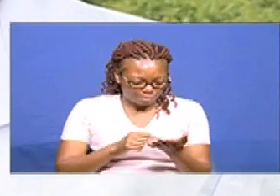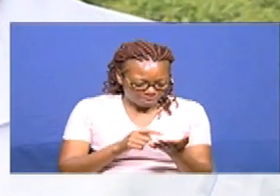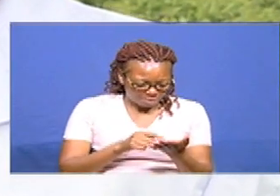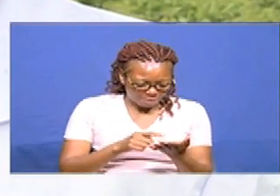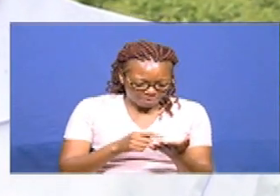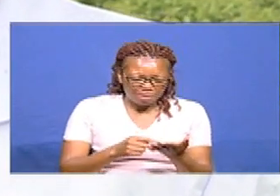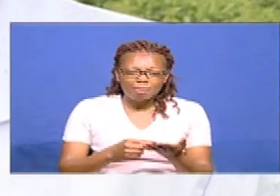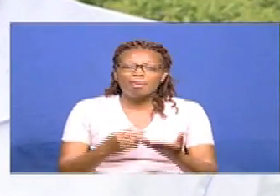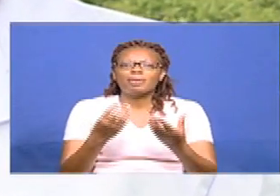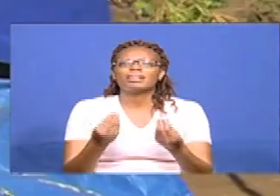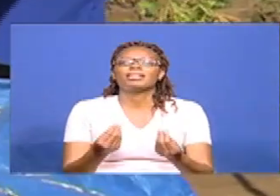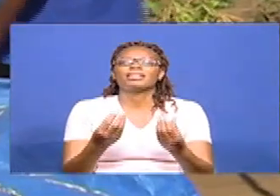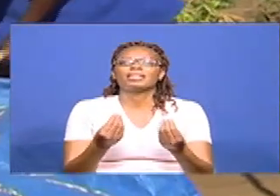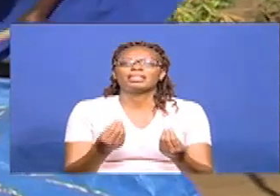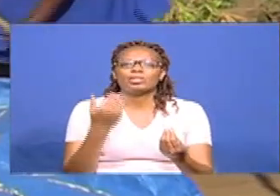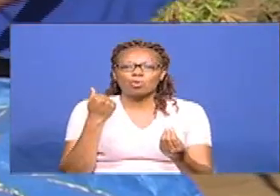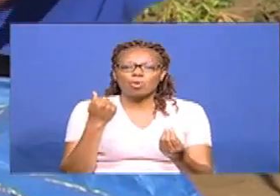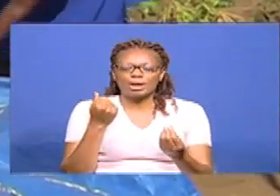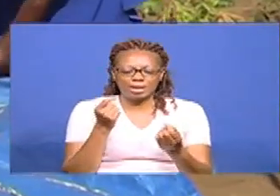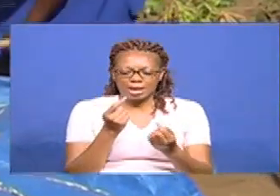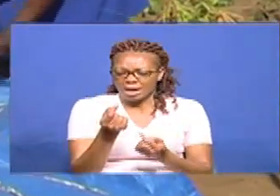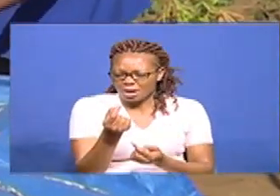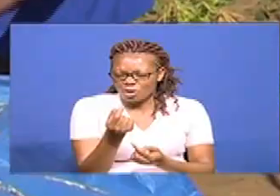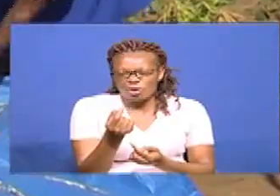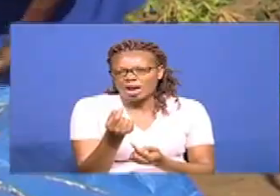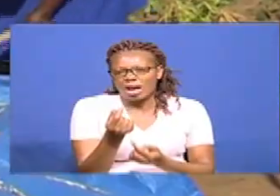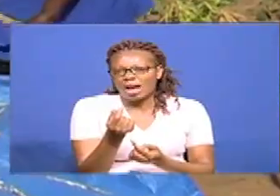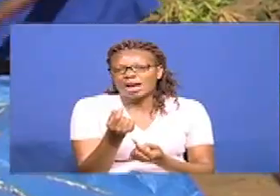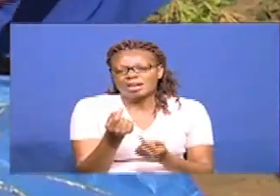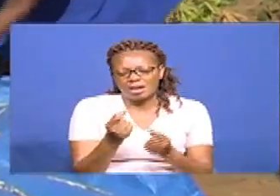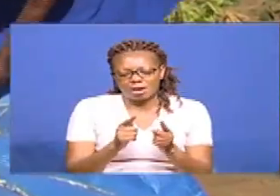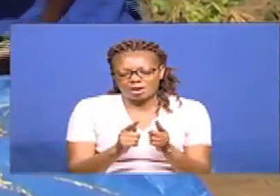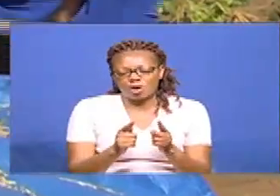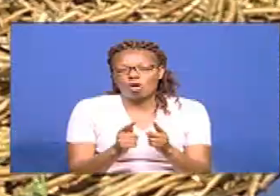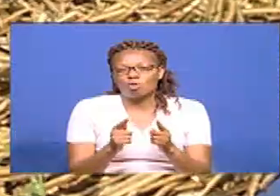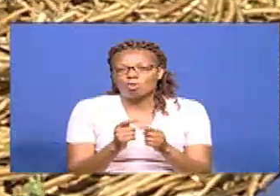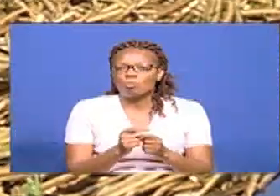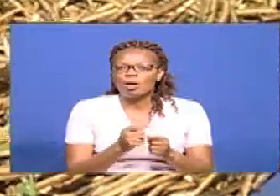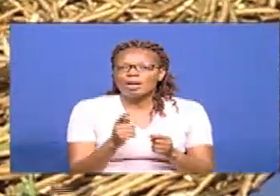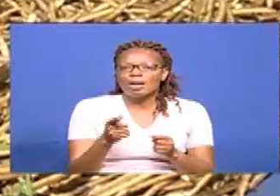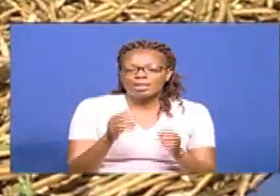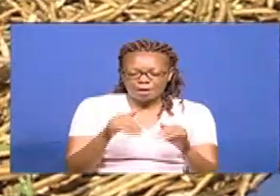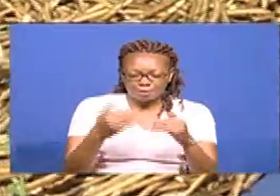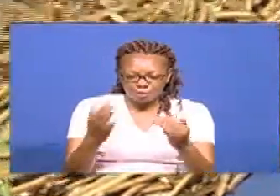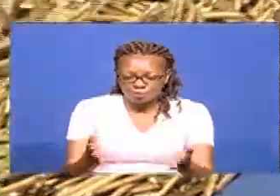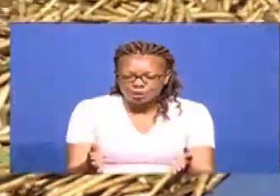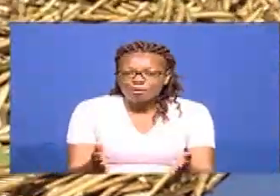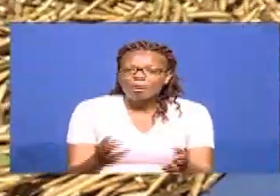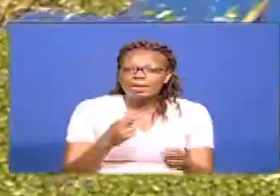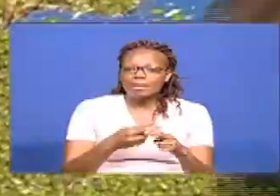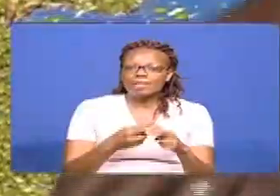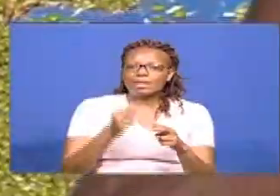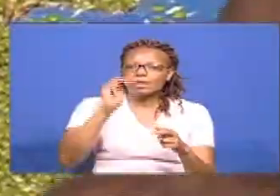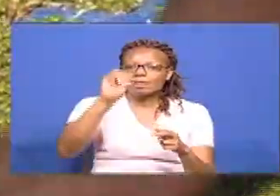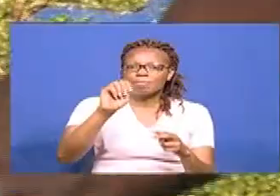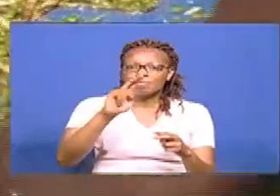inakuwa rahisi sana kwa mkulima. Bwana Mutune na familia yake ni baadhi ya wakulima wanaofurahia juhudi za